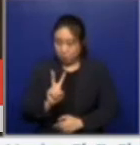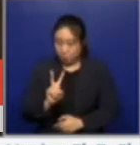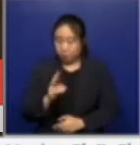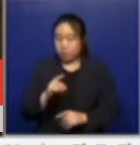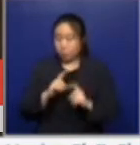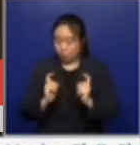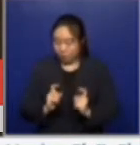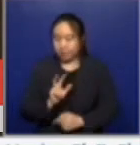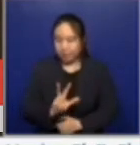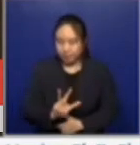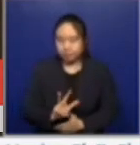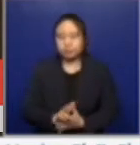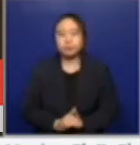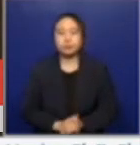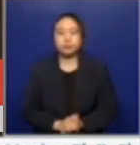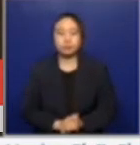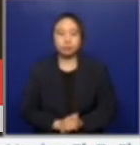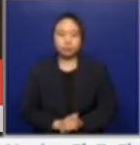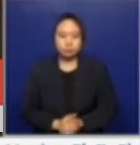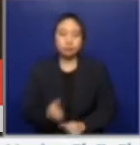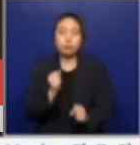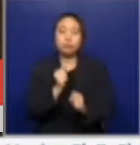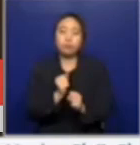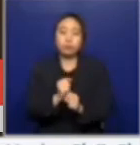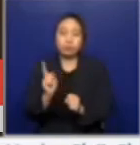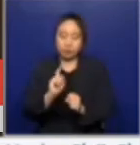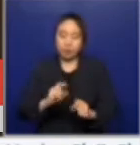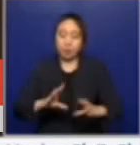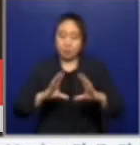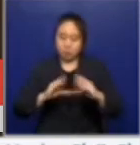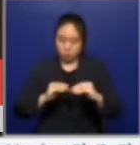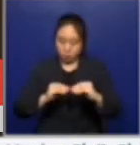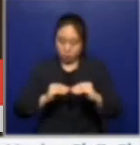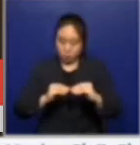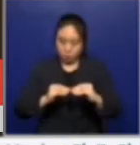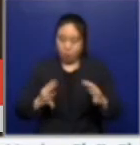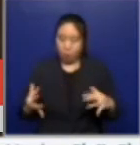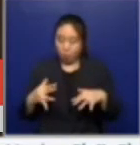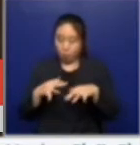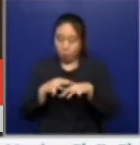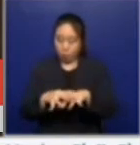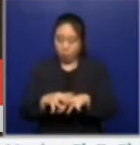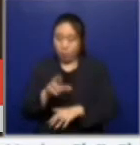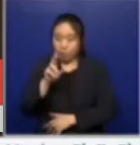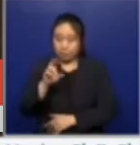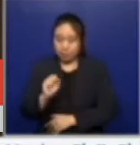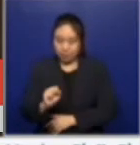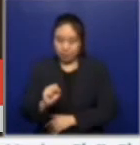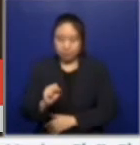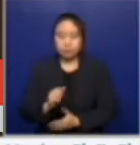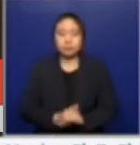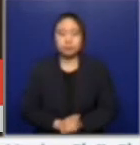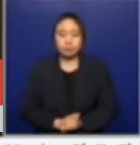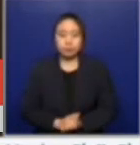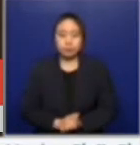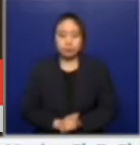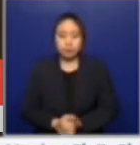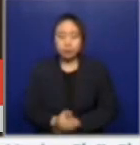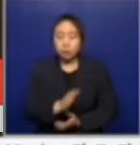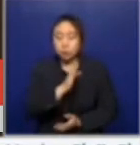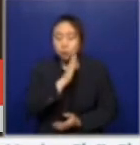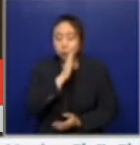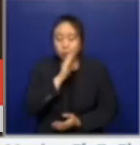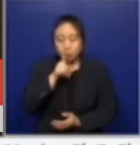3ให้กระทำโดยที่ประชุมร่วมกันของรัฐสภาหากพระราช